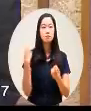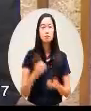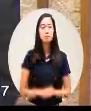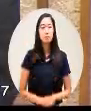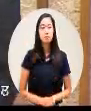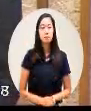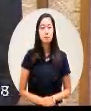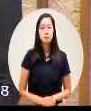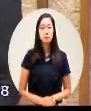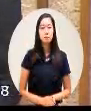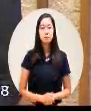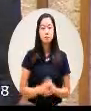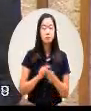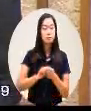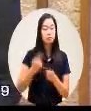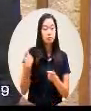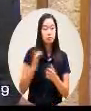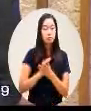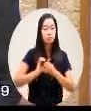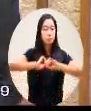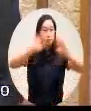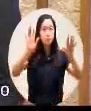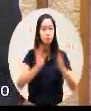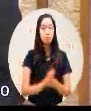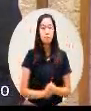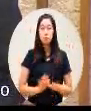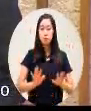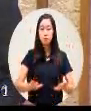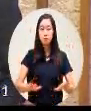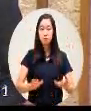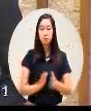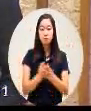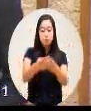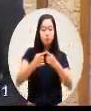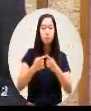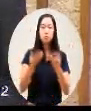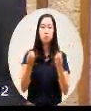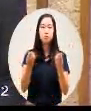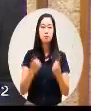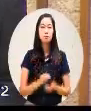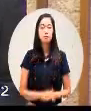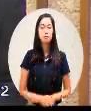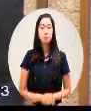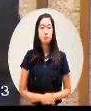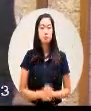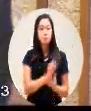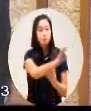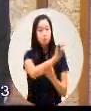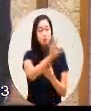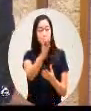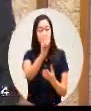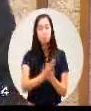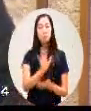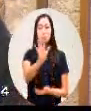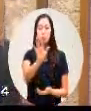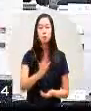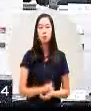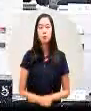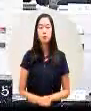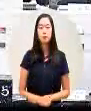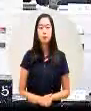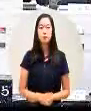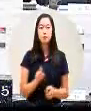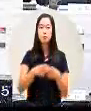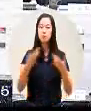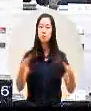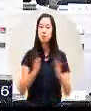了，昨天也发表一个新闻稿，他但是今天没有来，是。 啊，你有通知无？ 有，我有通知。 哦，足侪